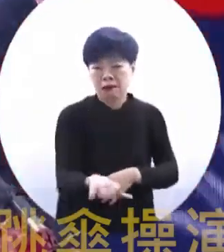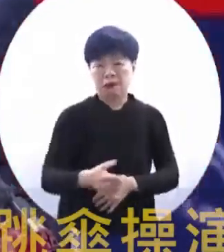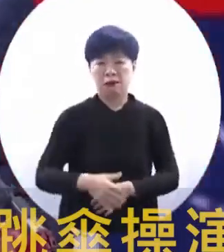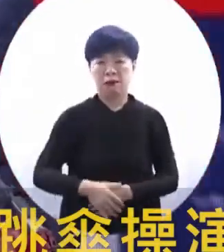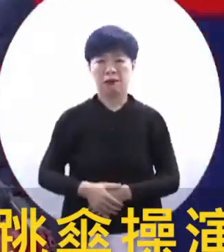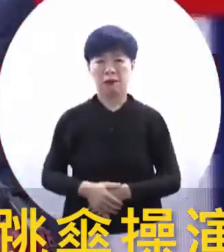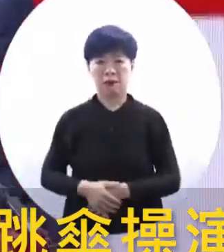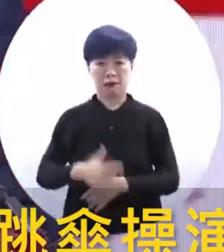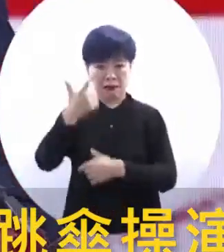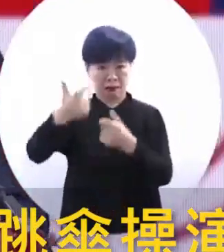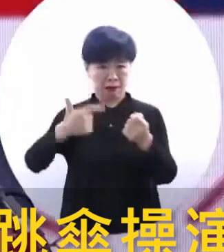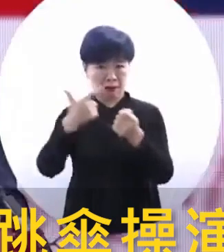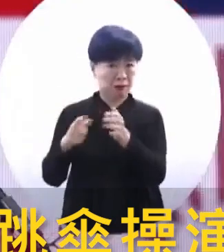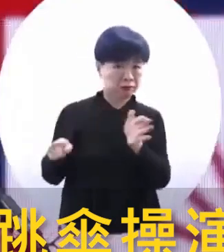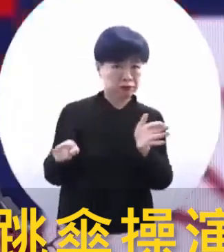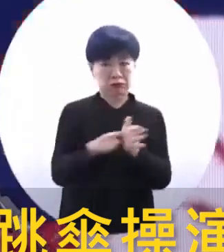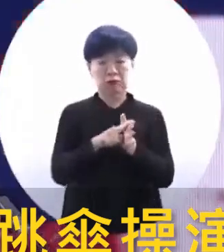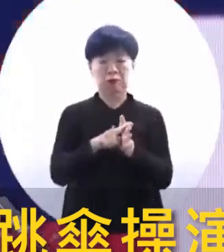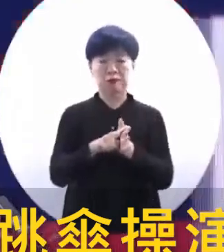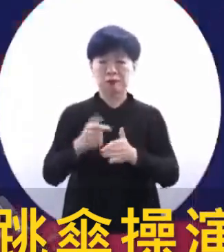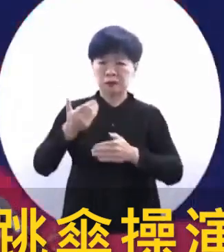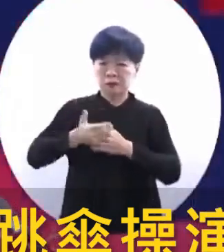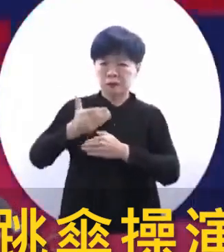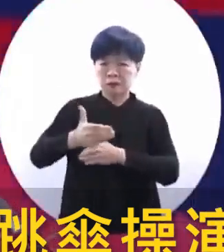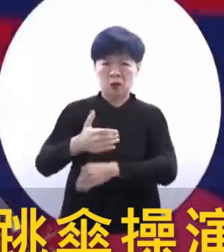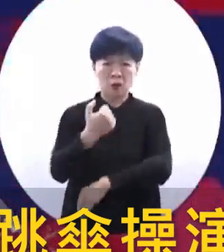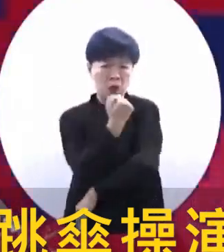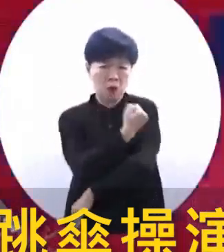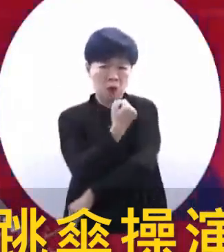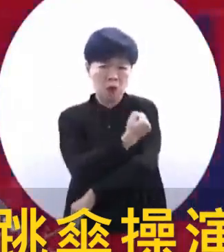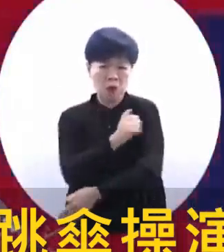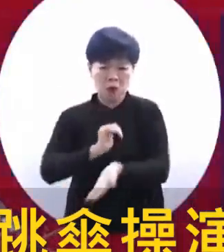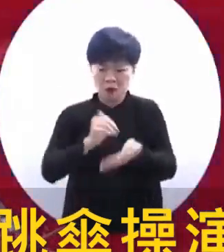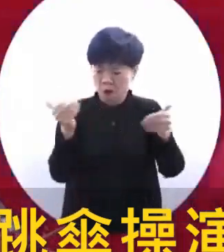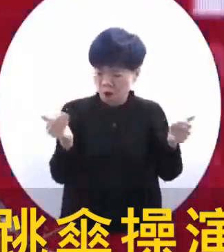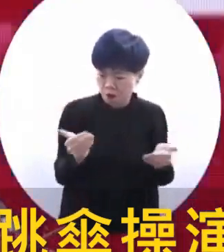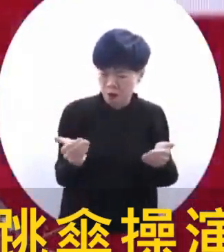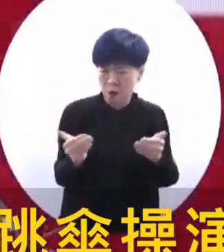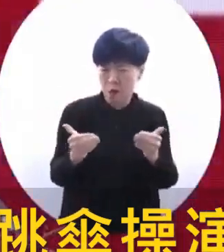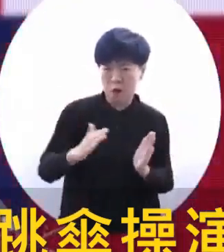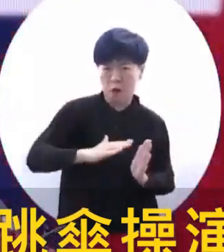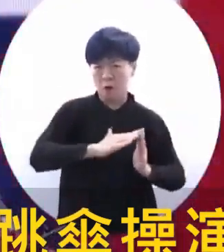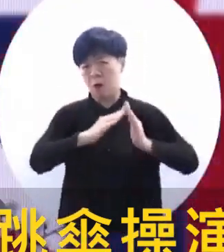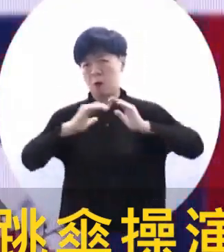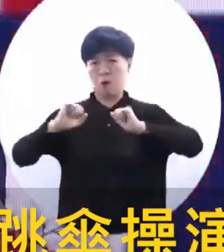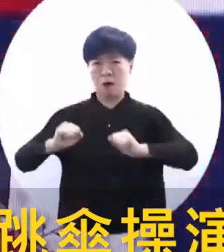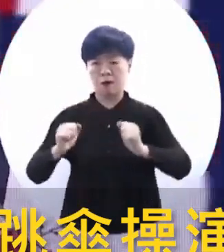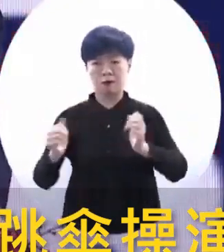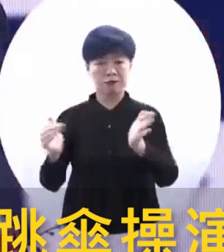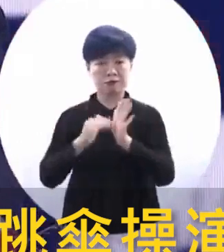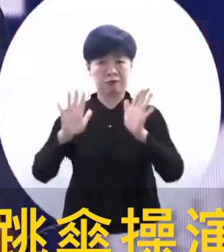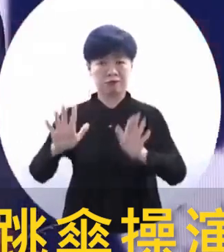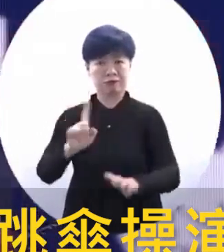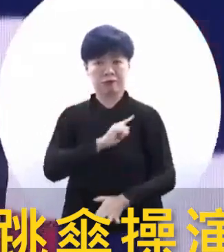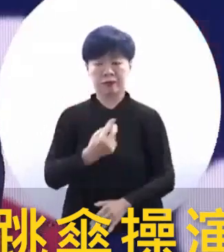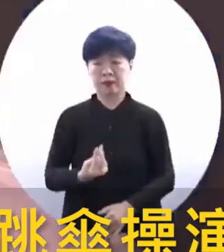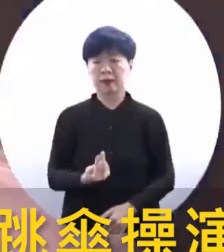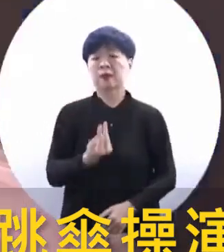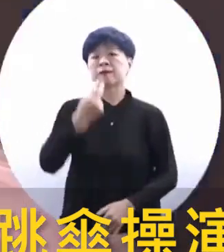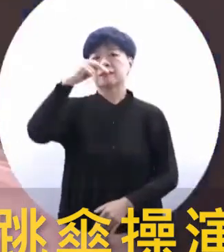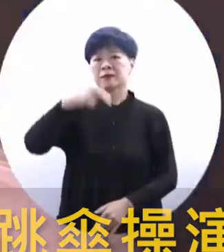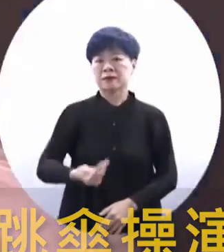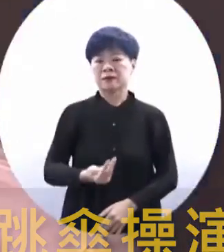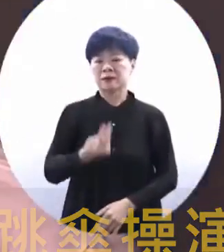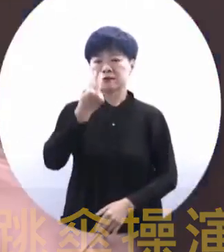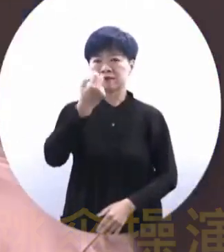这6年来，历经辛苦的治疗复健，到今天能够自主呼吸、进